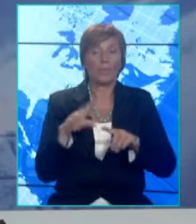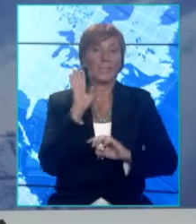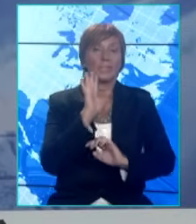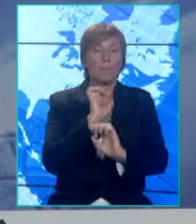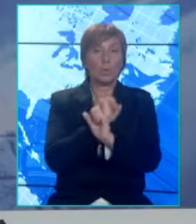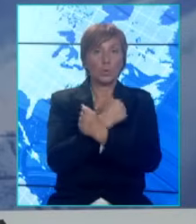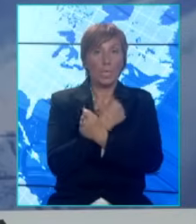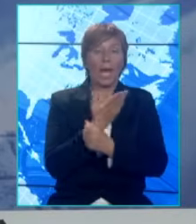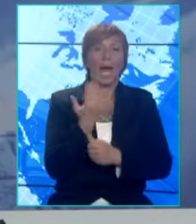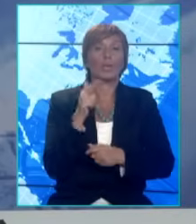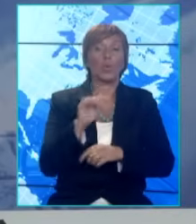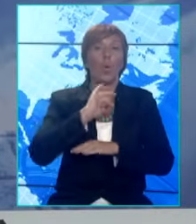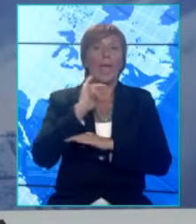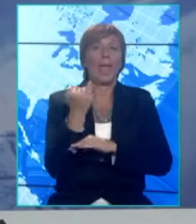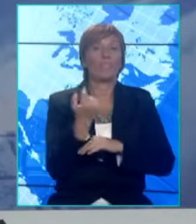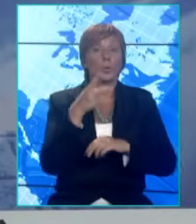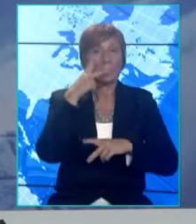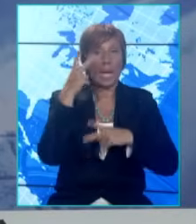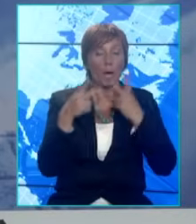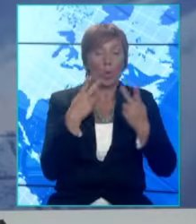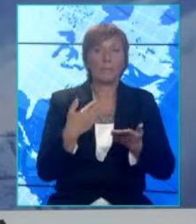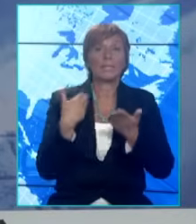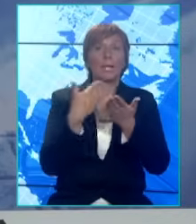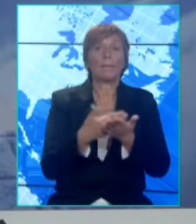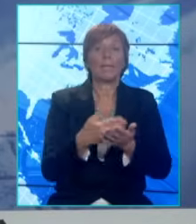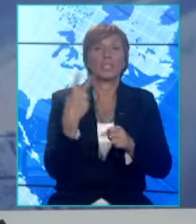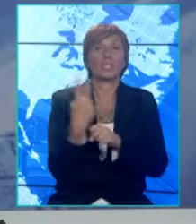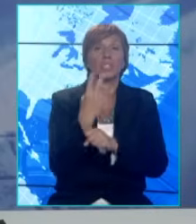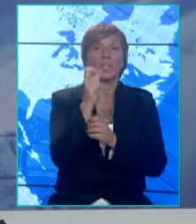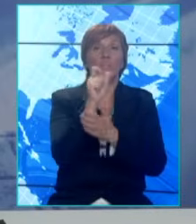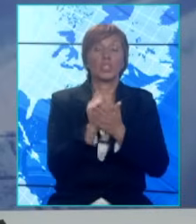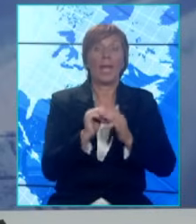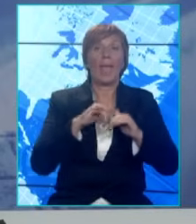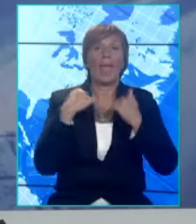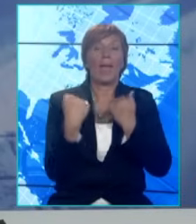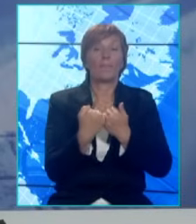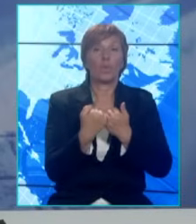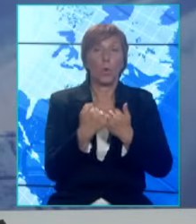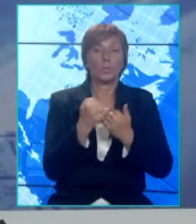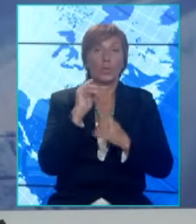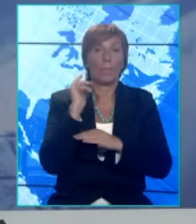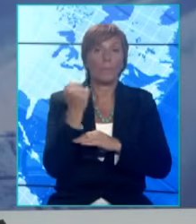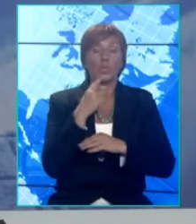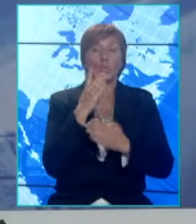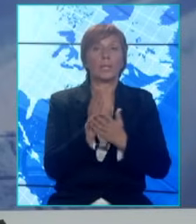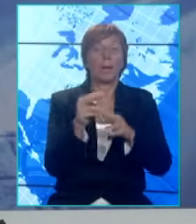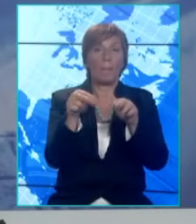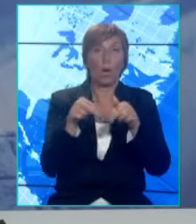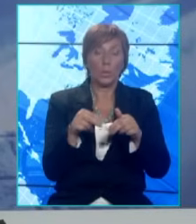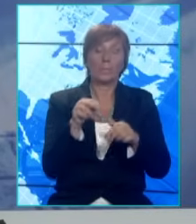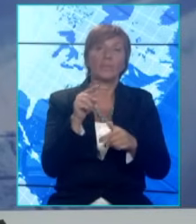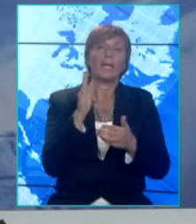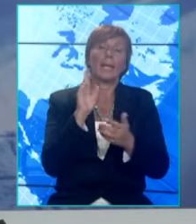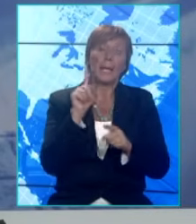a to Europska komisija predlaže zemljama članicama Europskom vijeću koje treba usvojiti. Tako da postoji